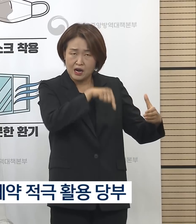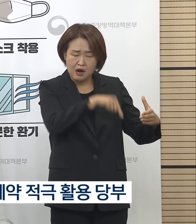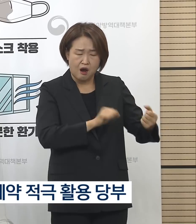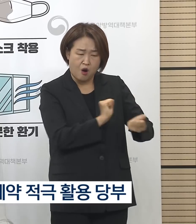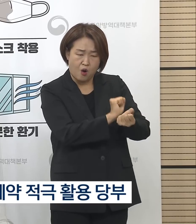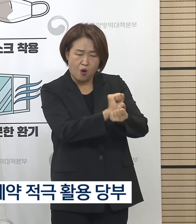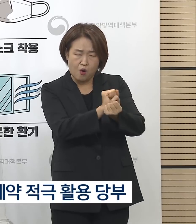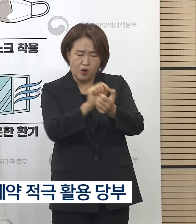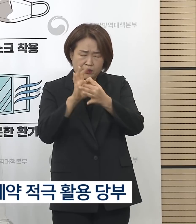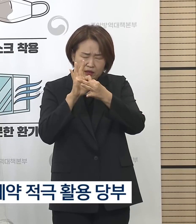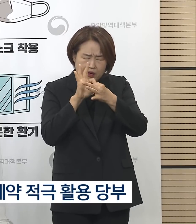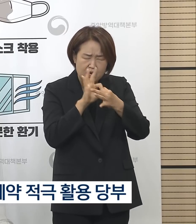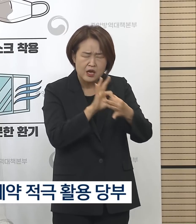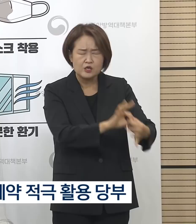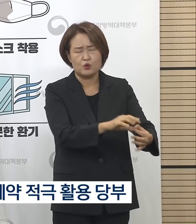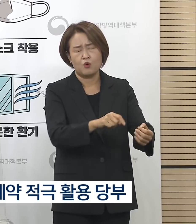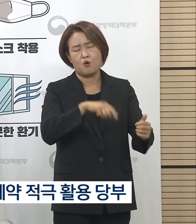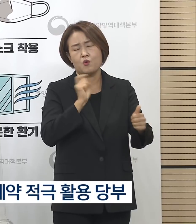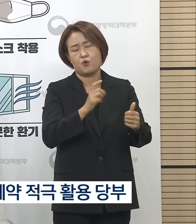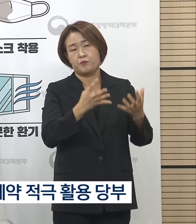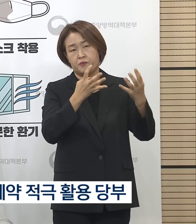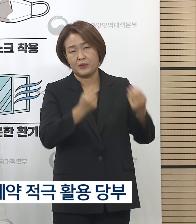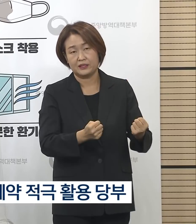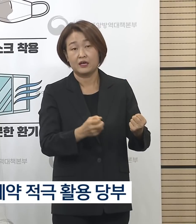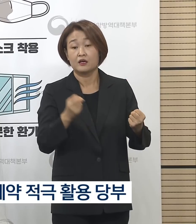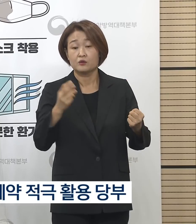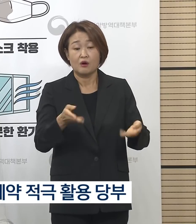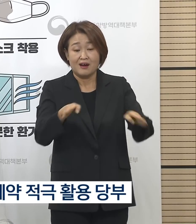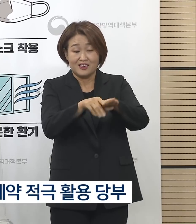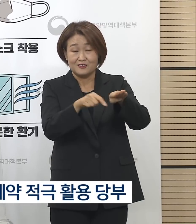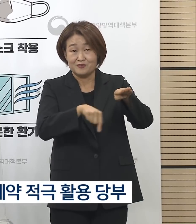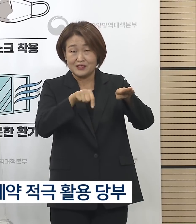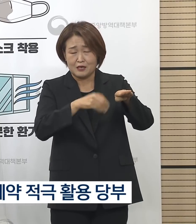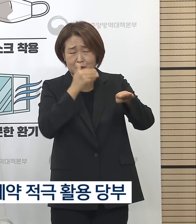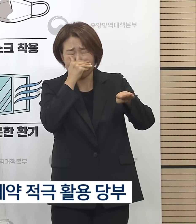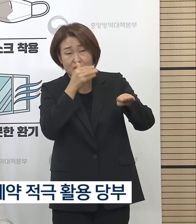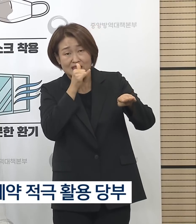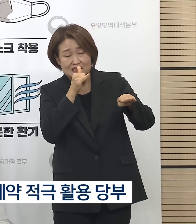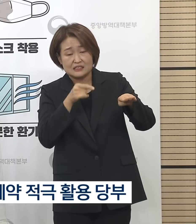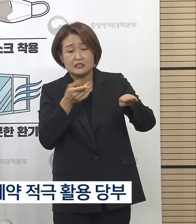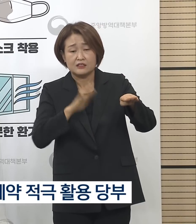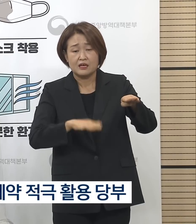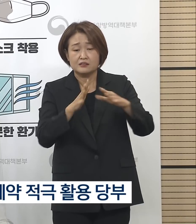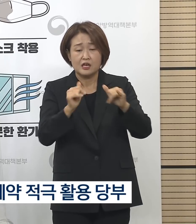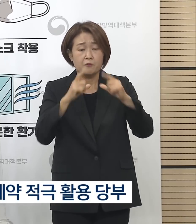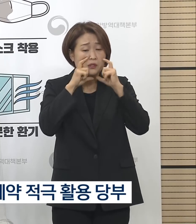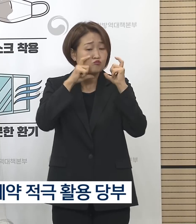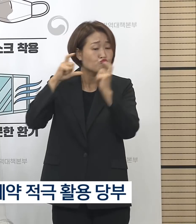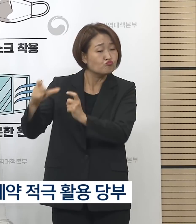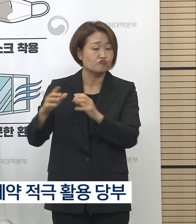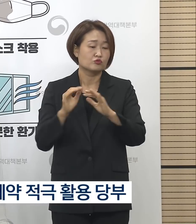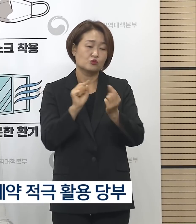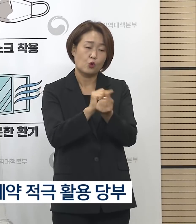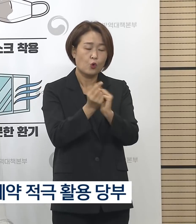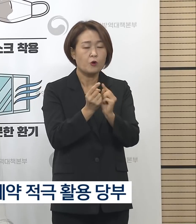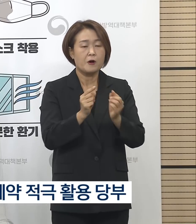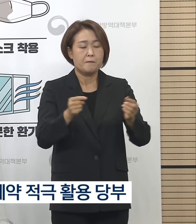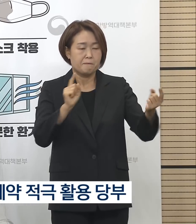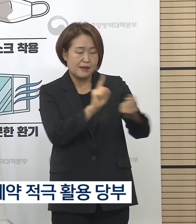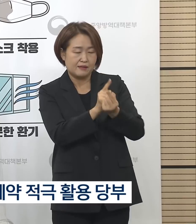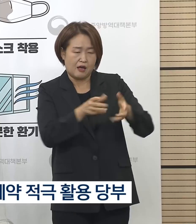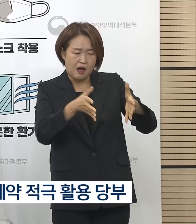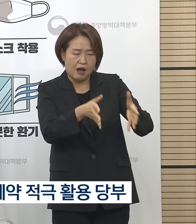유행이 지속 증가 추세이고 밀폐된 실내 환경에서 마스크를 벗고 사람 간 접촉을 하는 경우에는